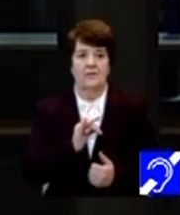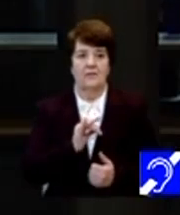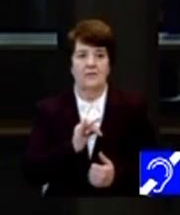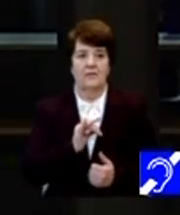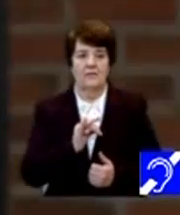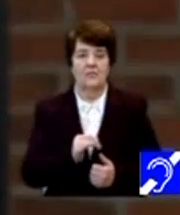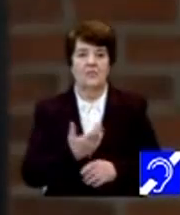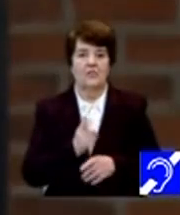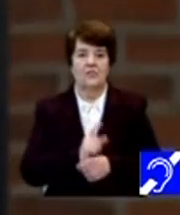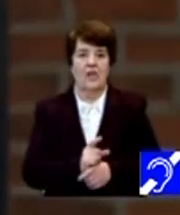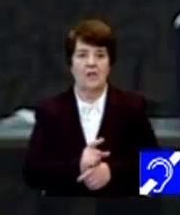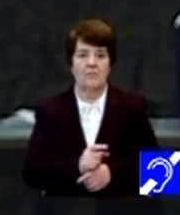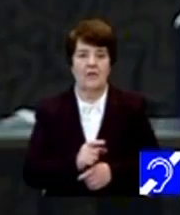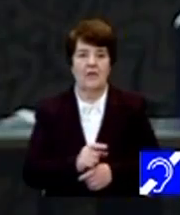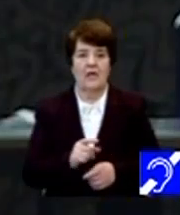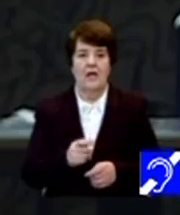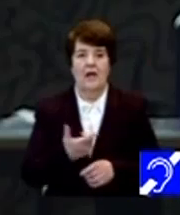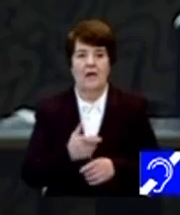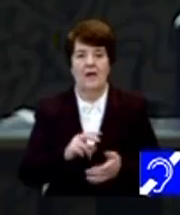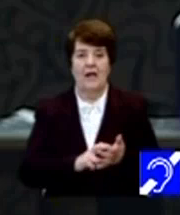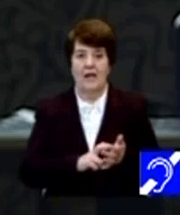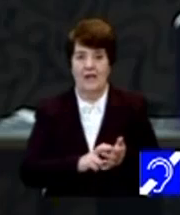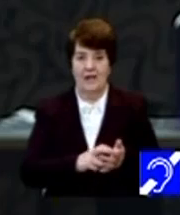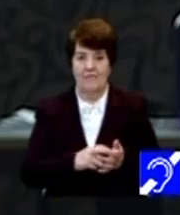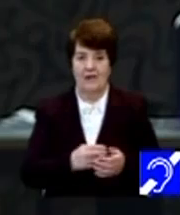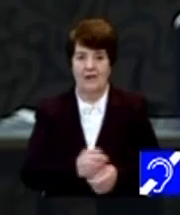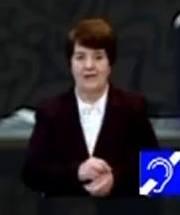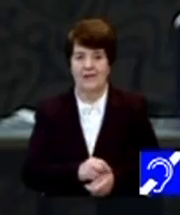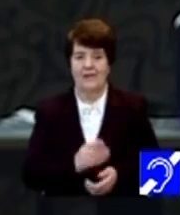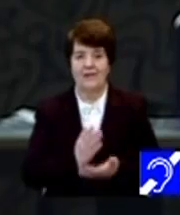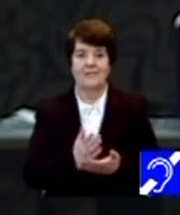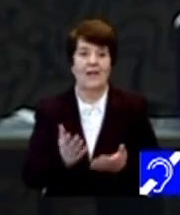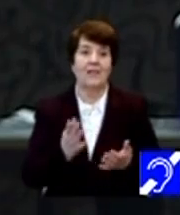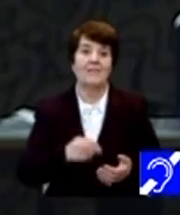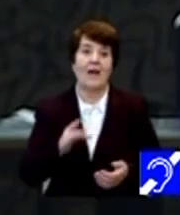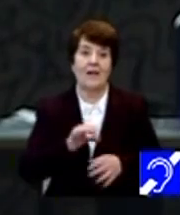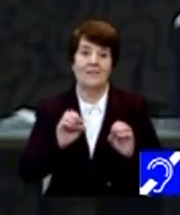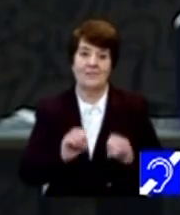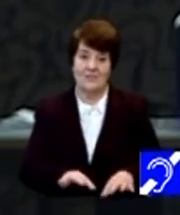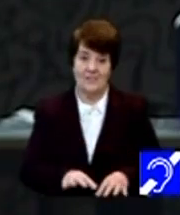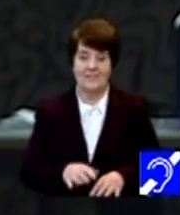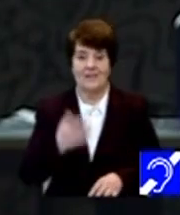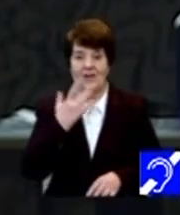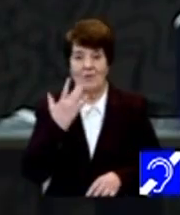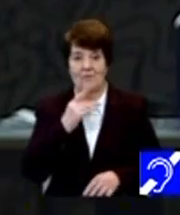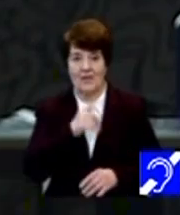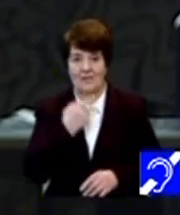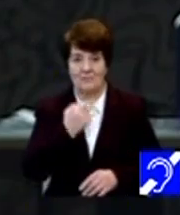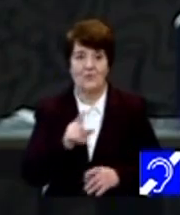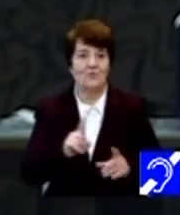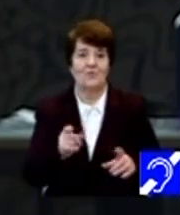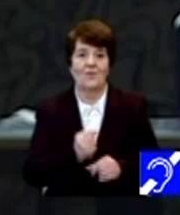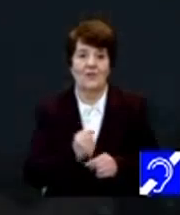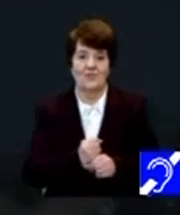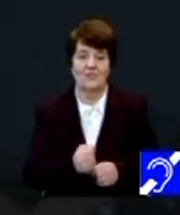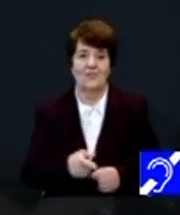frici, cea mai mare frică ar fi să pierd oameni dragi. Cristian, tu ești originar din Ialoveni, dar de 5 ani locuiești în Statele Unite. Poți